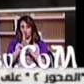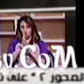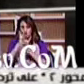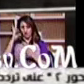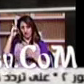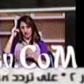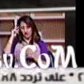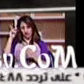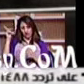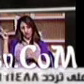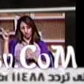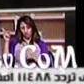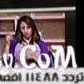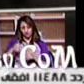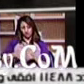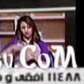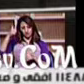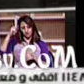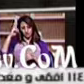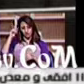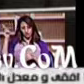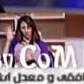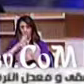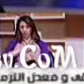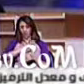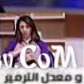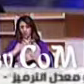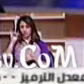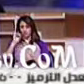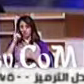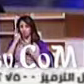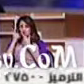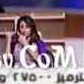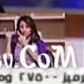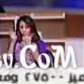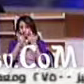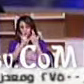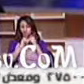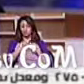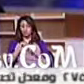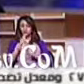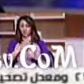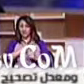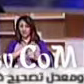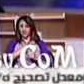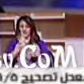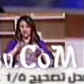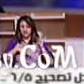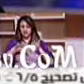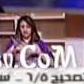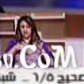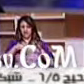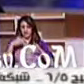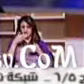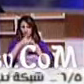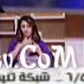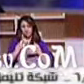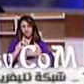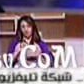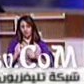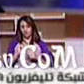على يعني افضل ما يرام الجيش هناك هو كل السياسه فاذا كان تدخل الجيش في السياسه من اجل انقاذ